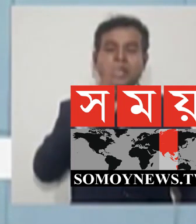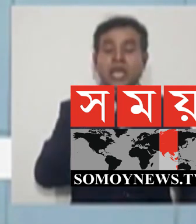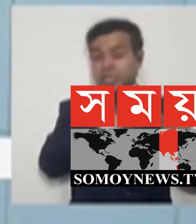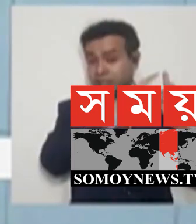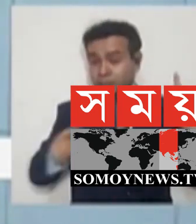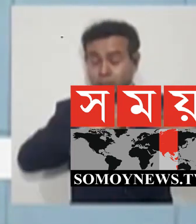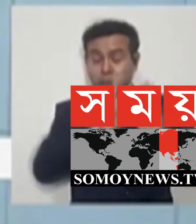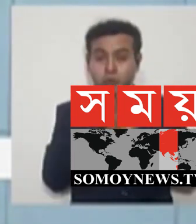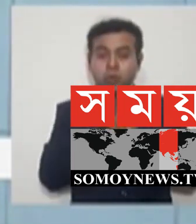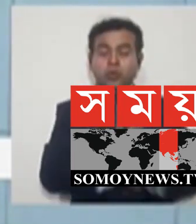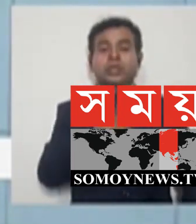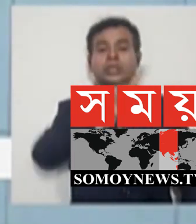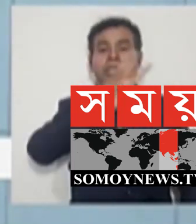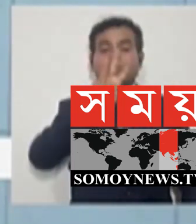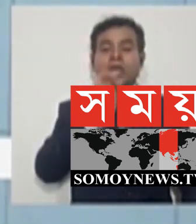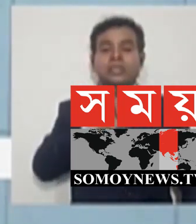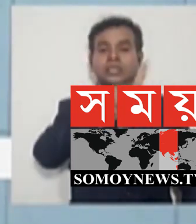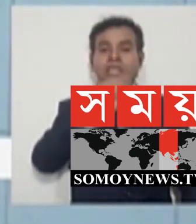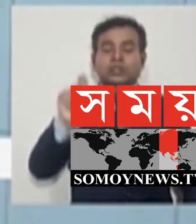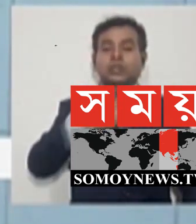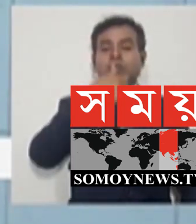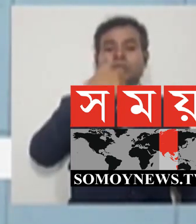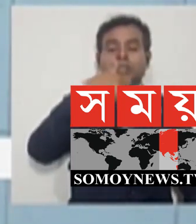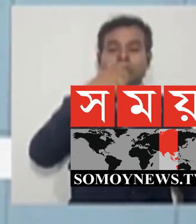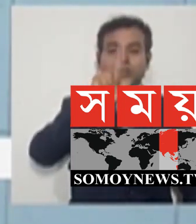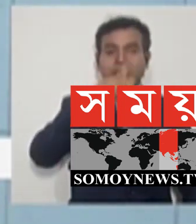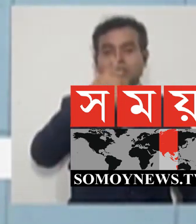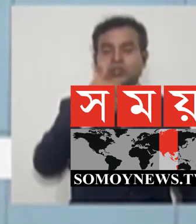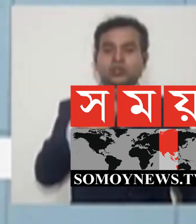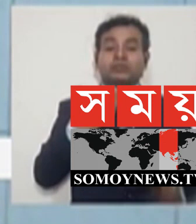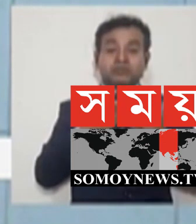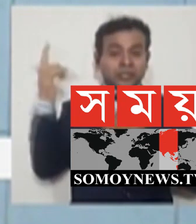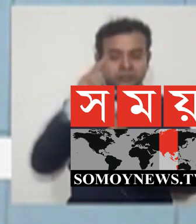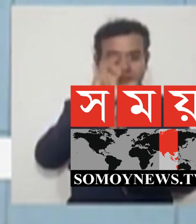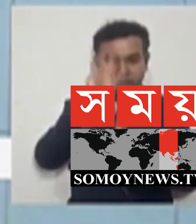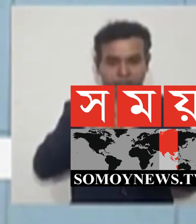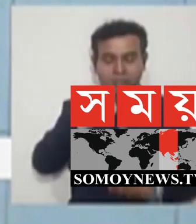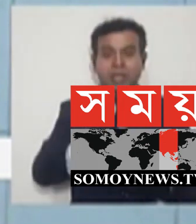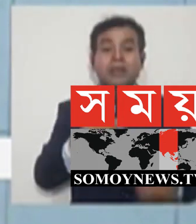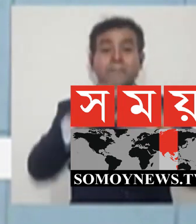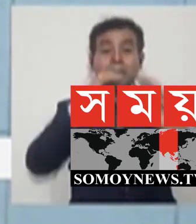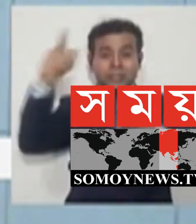13,776 জনকে স্ক্রিনিং করা হয়েছে। স্থল বন্দরে 24 ঘন্টায় 91 জন এবং এ পর্যন্ত